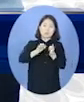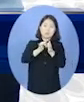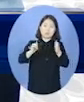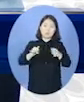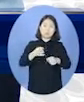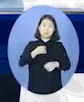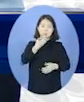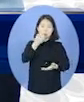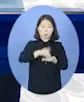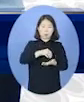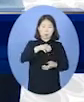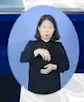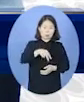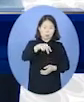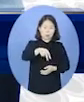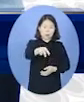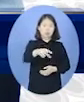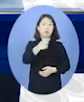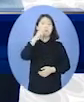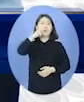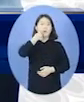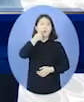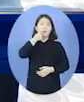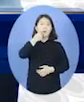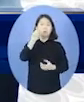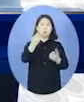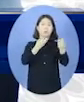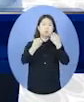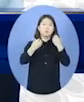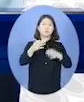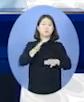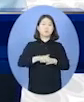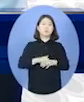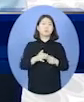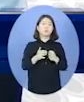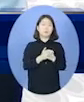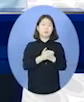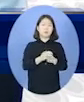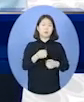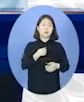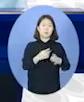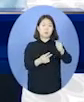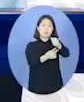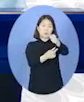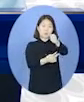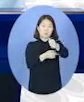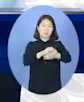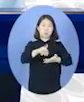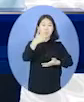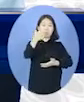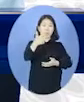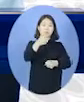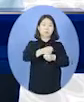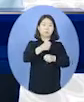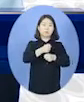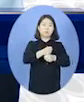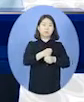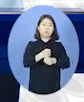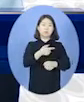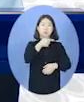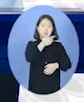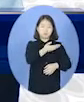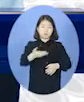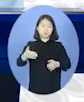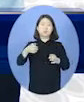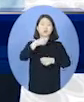이용자 등의 징검다리 이용 불편 민원이 끊이지 않아 왔는데요. 이번 목교 7개소 설치로 하천을 자유롭게 건널